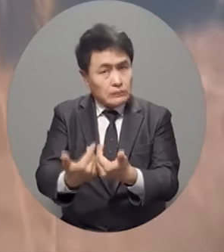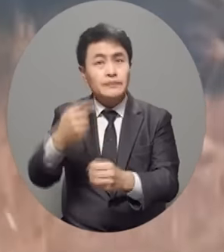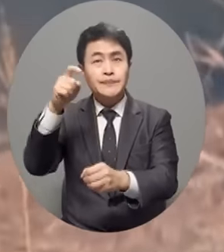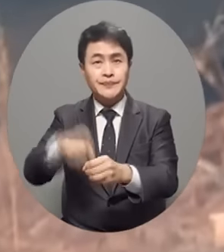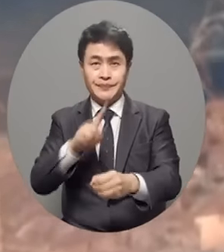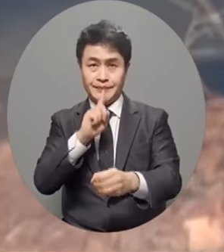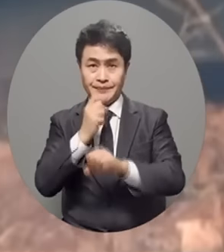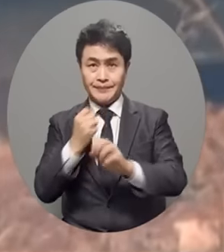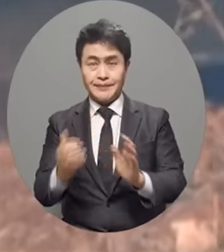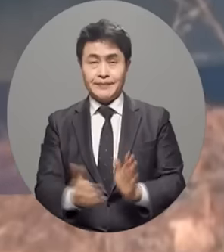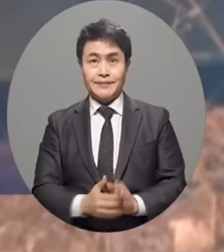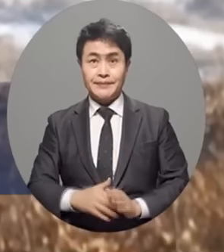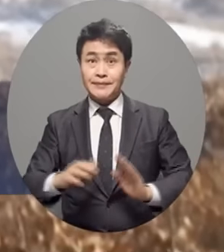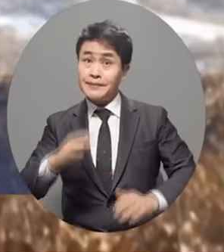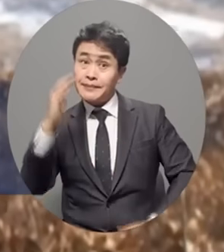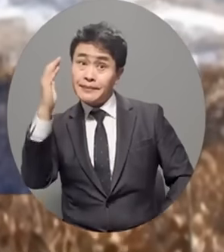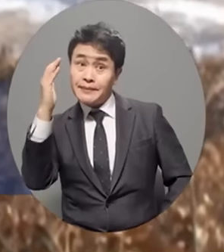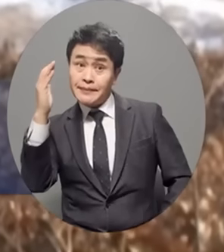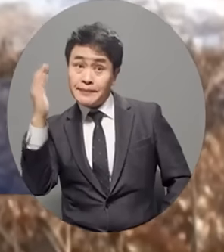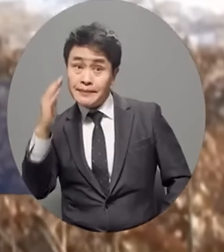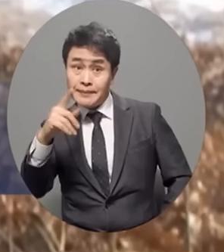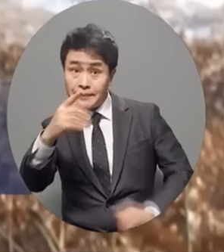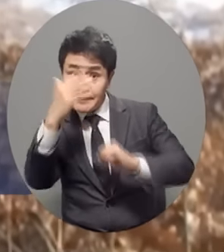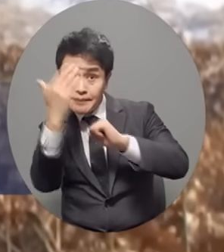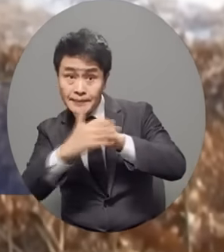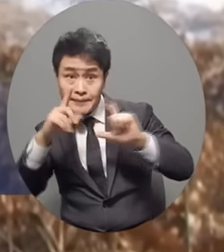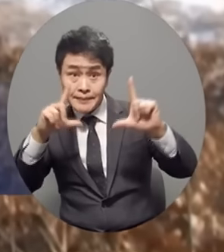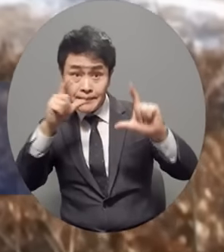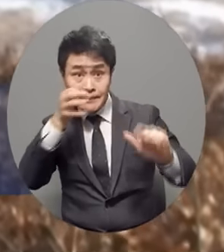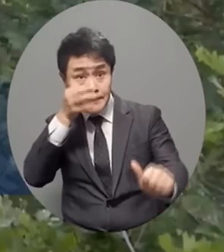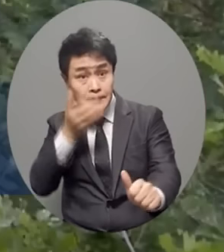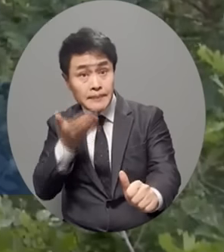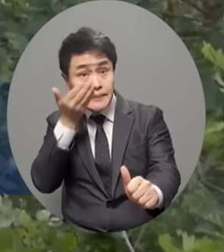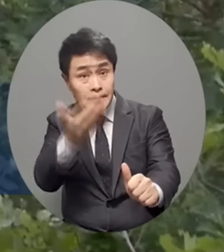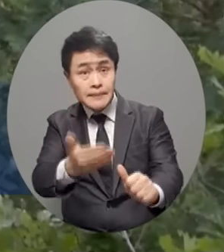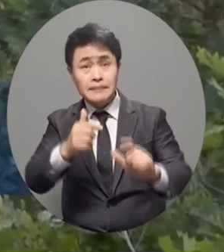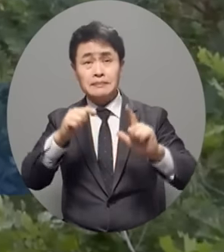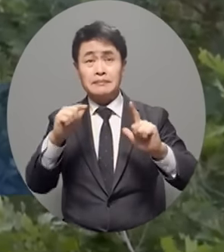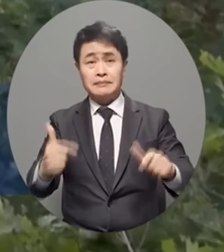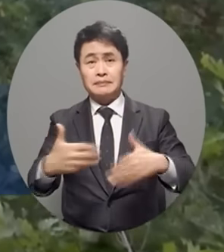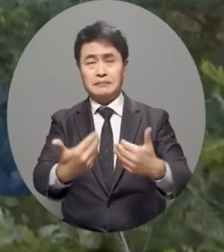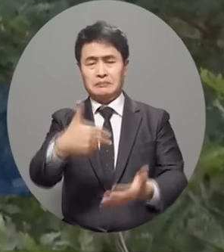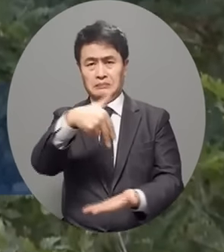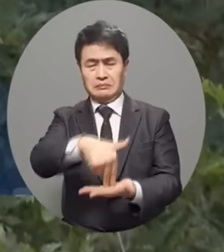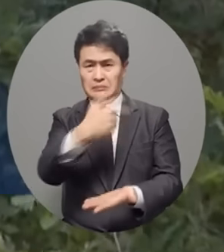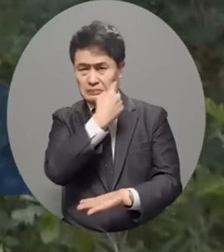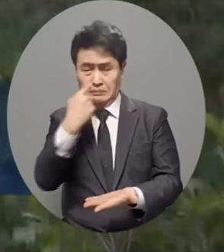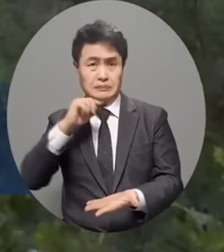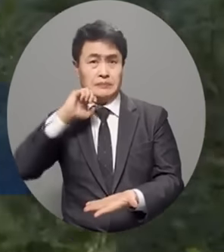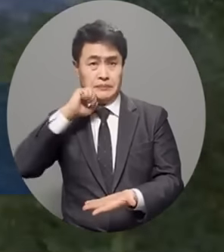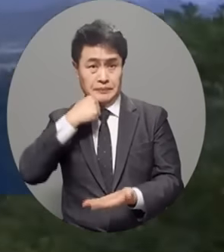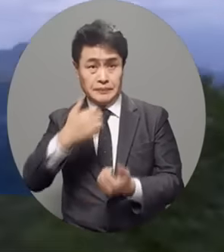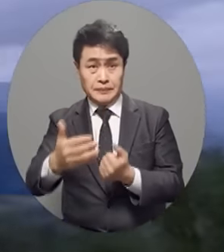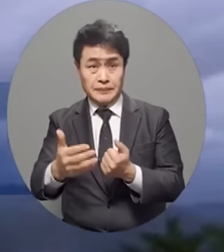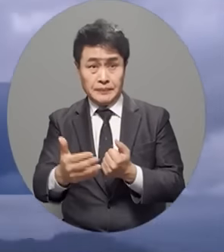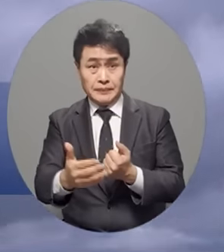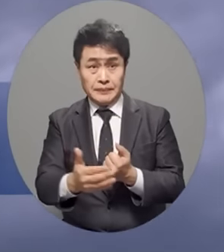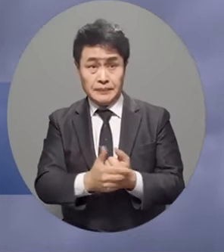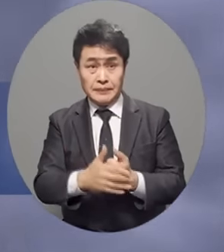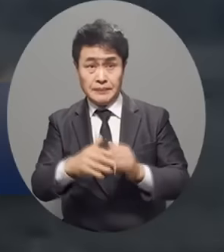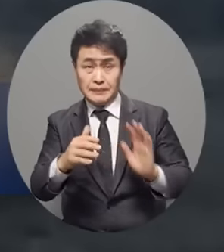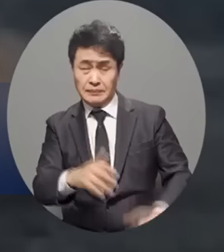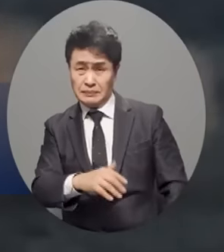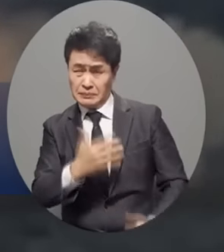해석됩니다. 한국이 그걸 사진으로 찍어서 제시하지 않는 한 입증하기도 어렵고 회색지대 전략이라